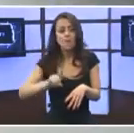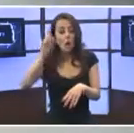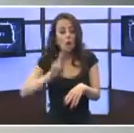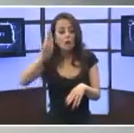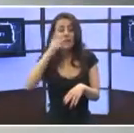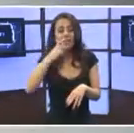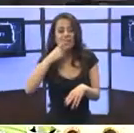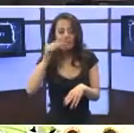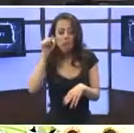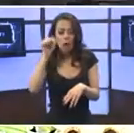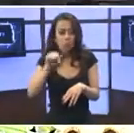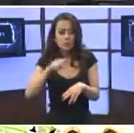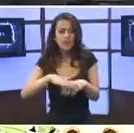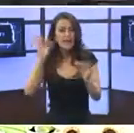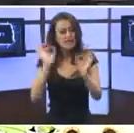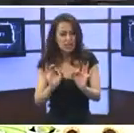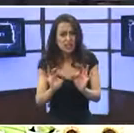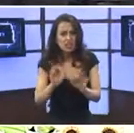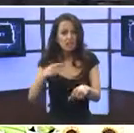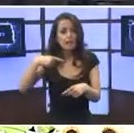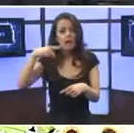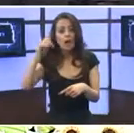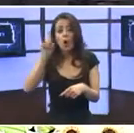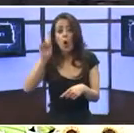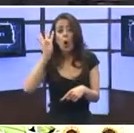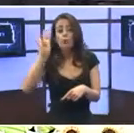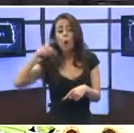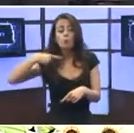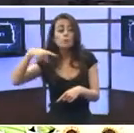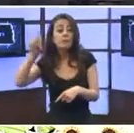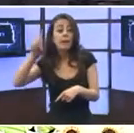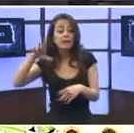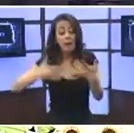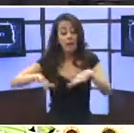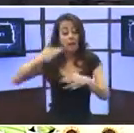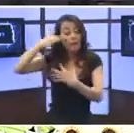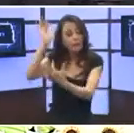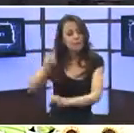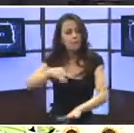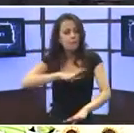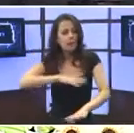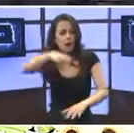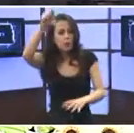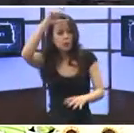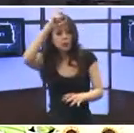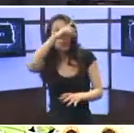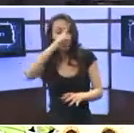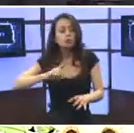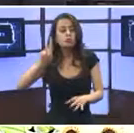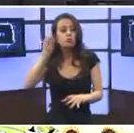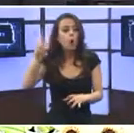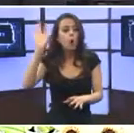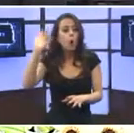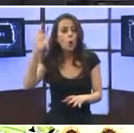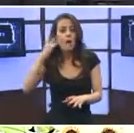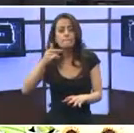rakamdı. Şimdi? Hayır, şimdi 14 binlerde belki ama şunu söylüyorum. Türkiye'de %10'a orantılarsanız 72 bin olması lazım Bağcılar'da. Evet.